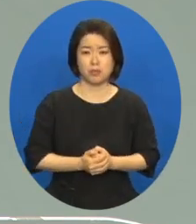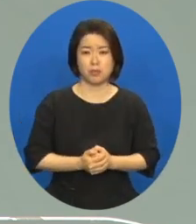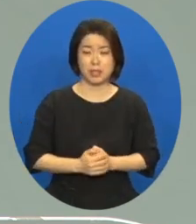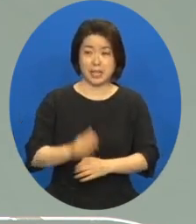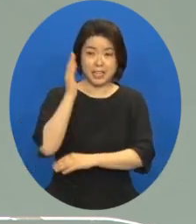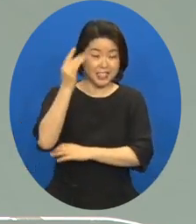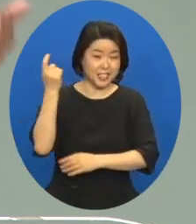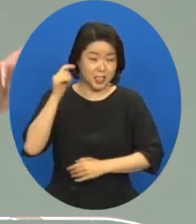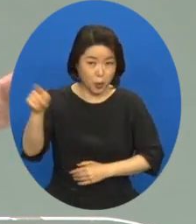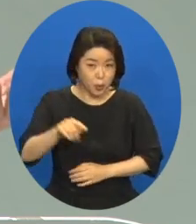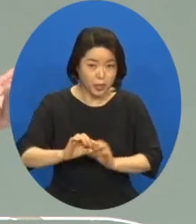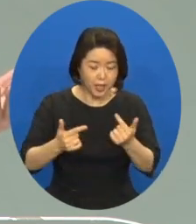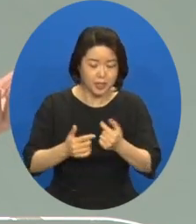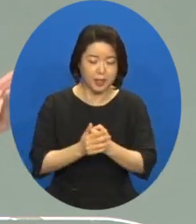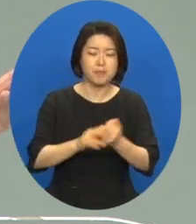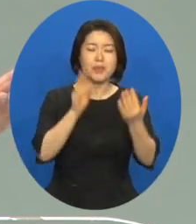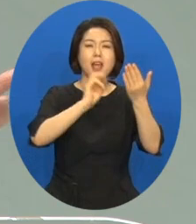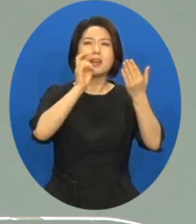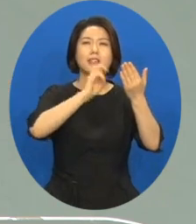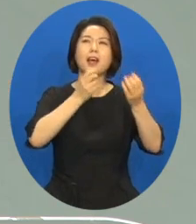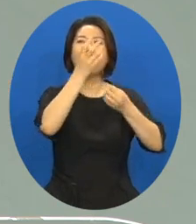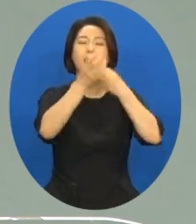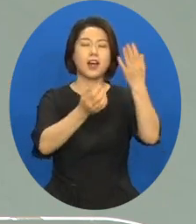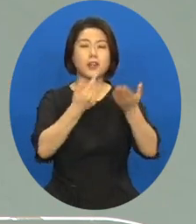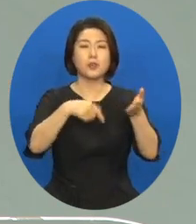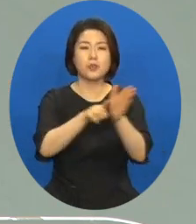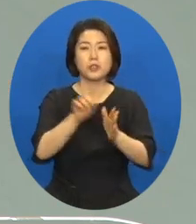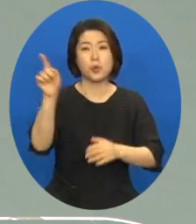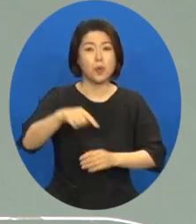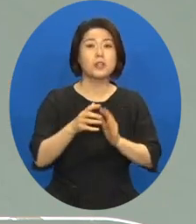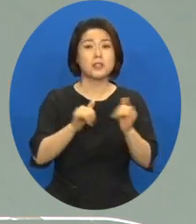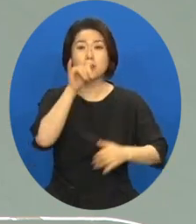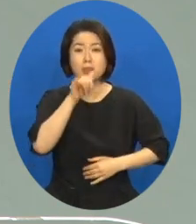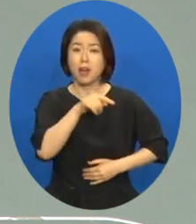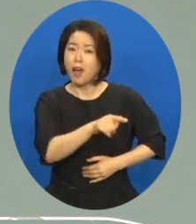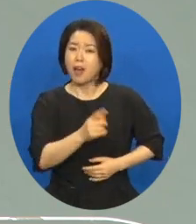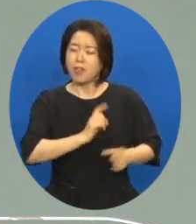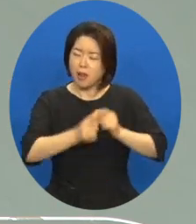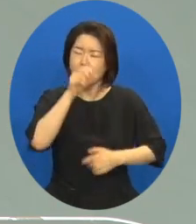아니고 찬양하기 위해서 교회를 와요. 그게 훨씬 더 좋으니까.